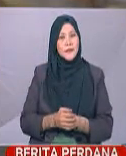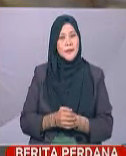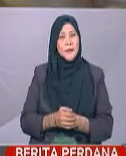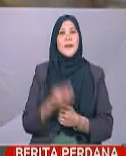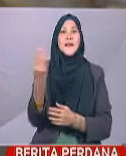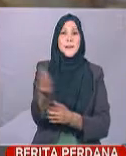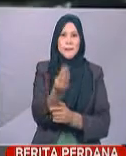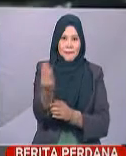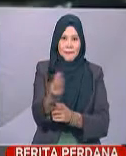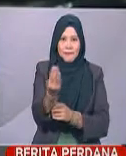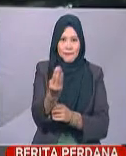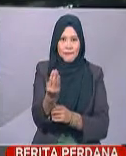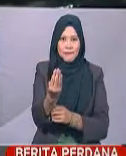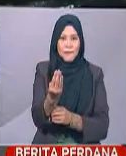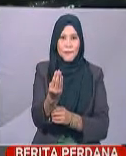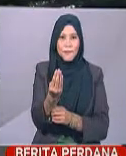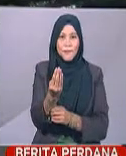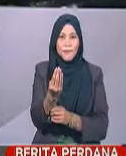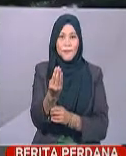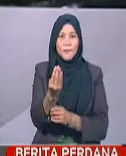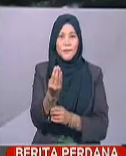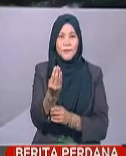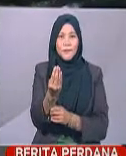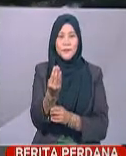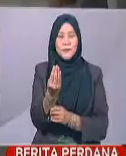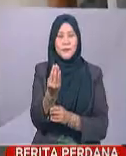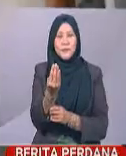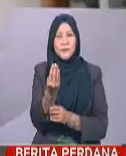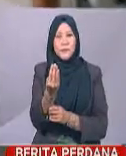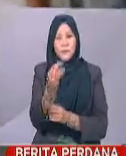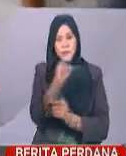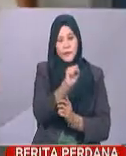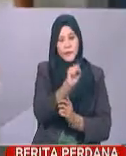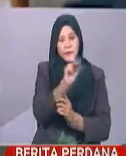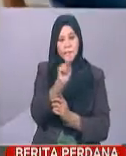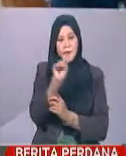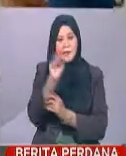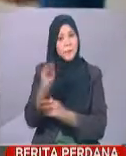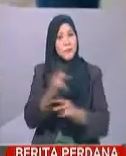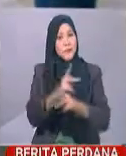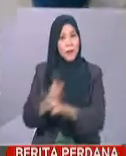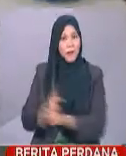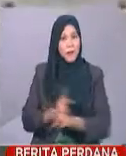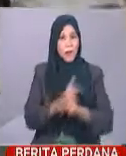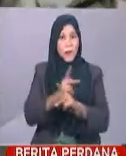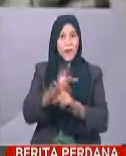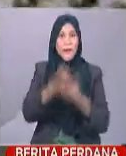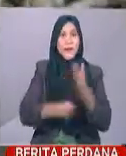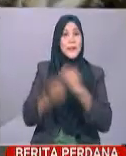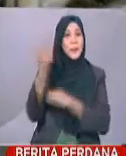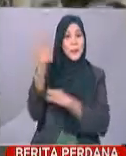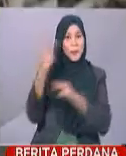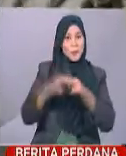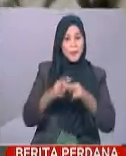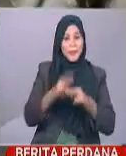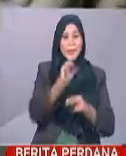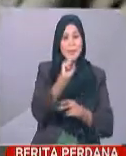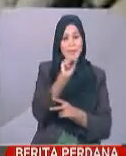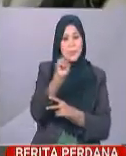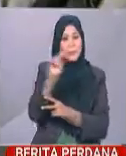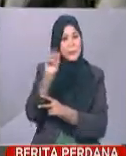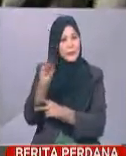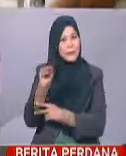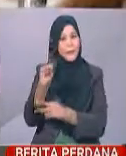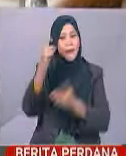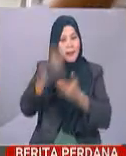seperti biasalah, biasanya skim kawalan harga, dulunya disebut skim kawalan harga ataupun skim kawalan